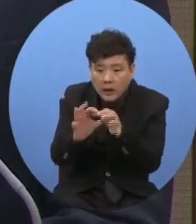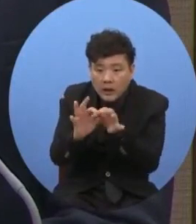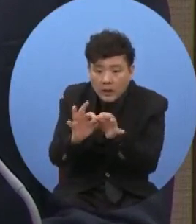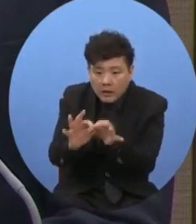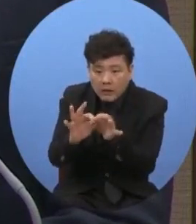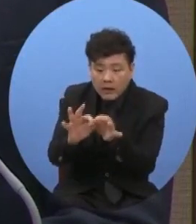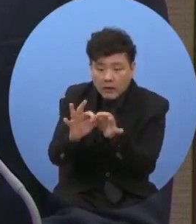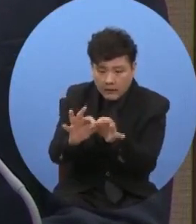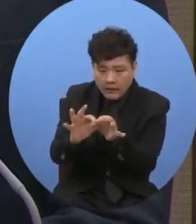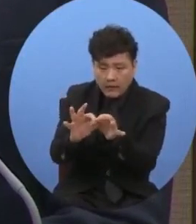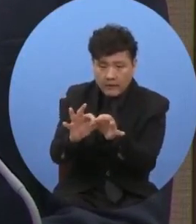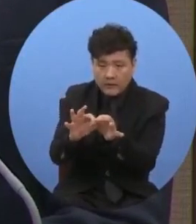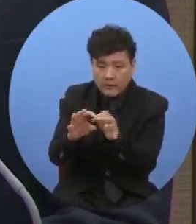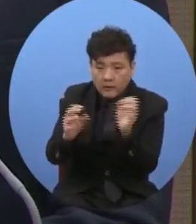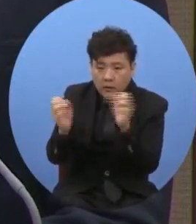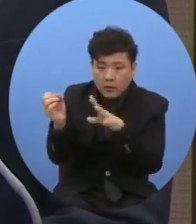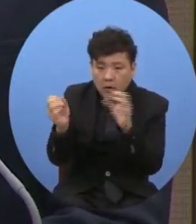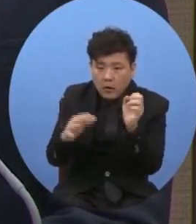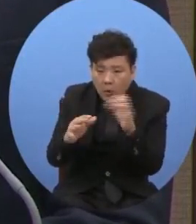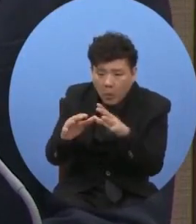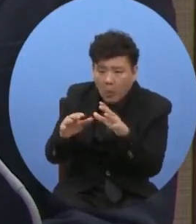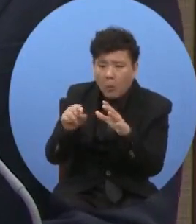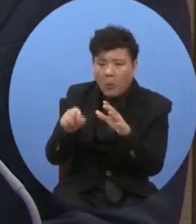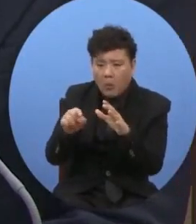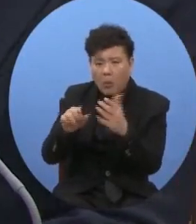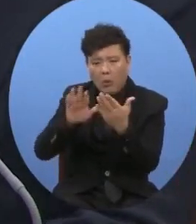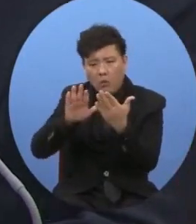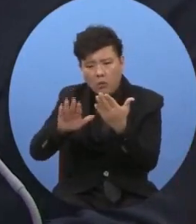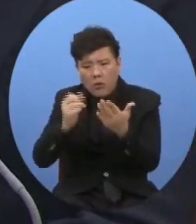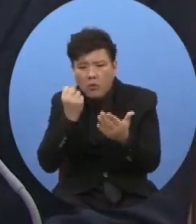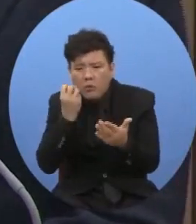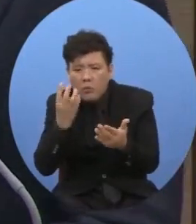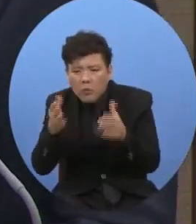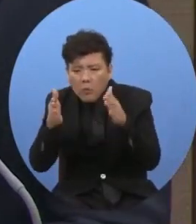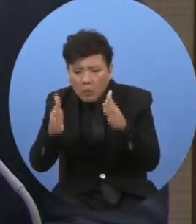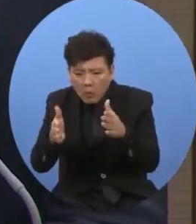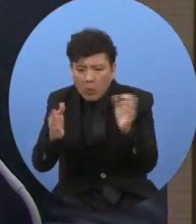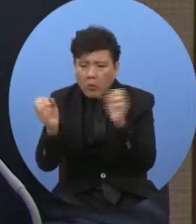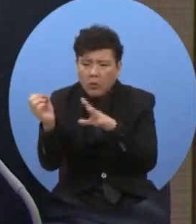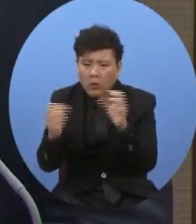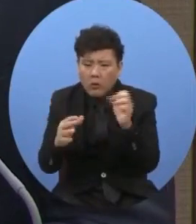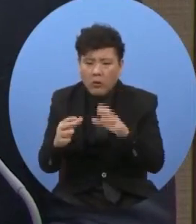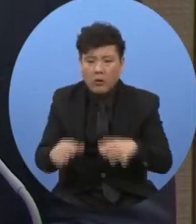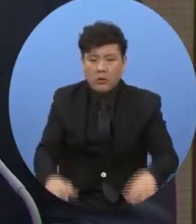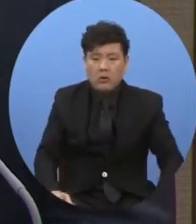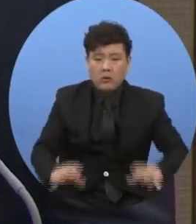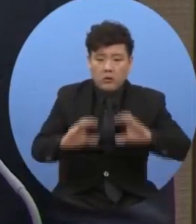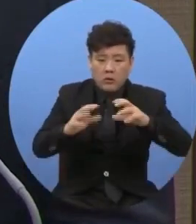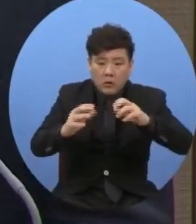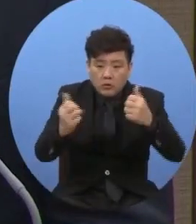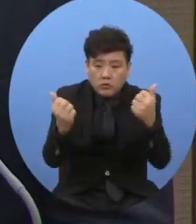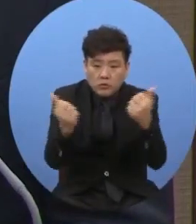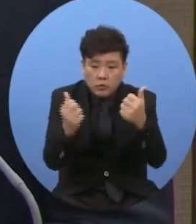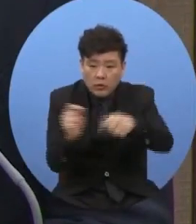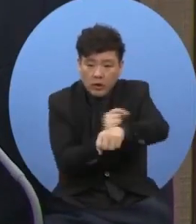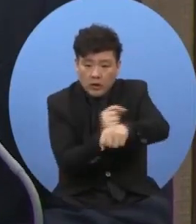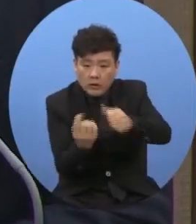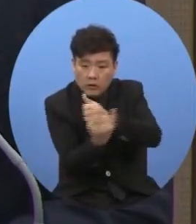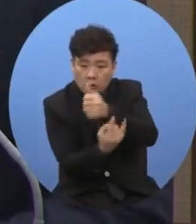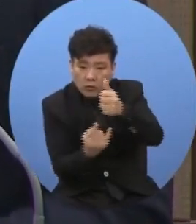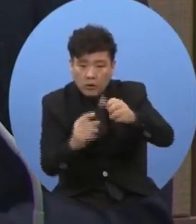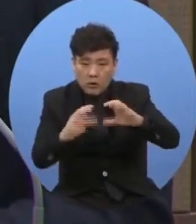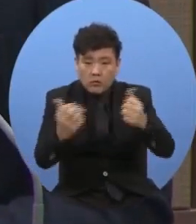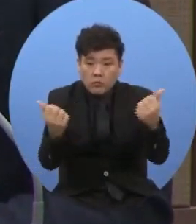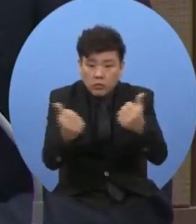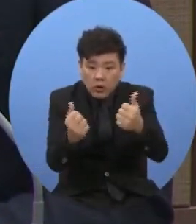함께 논의하는 그런 것도 그 이후에 지금 한 몇 달째 계속되고 있습니다. 지금 국회의 특위가 진행되어 있고 국회에서